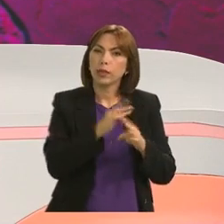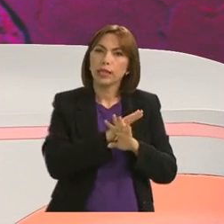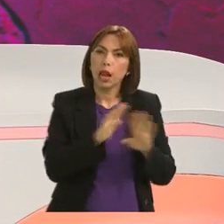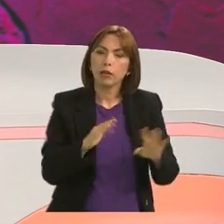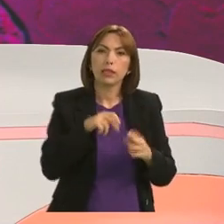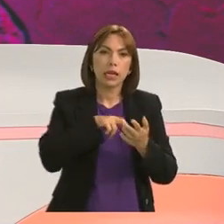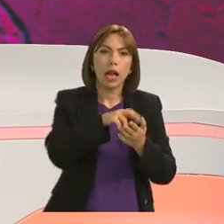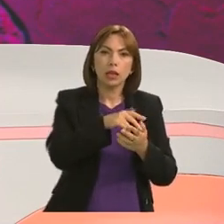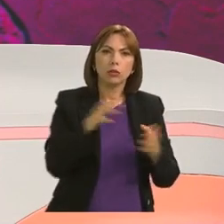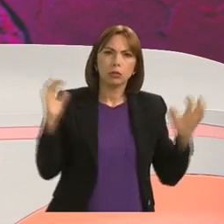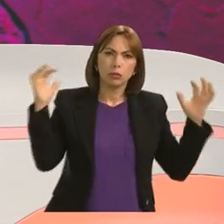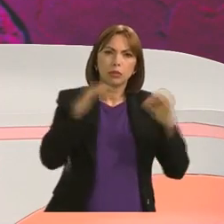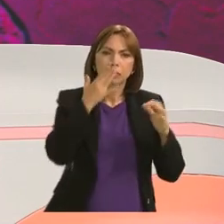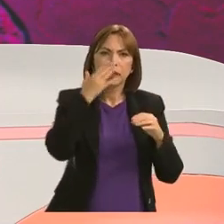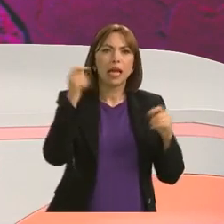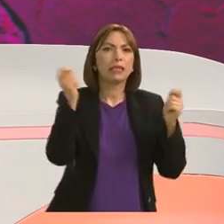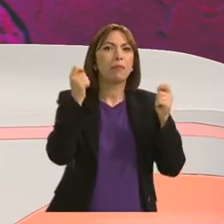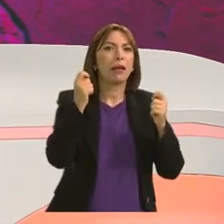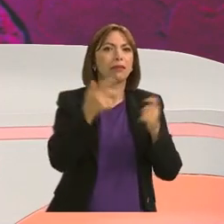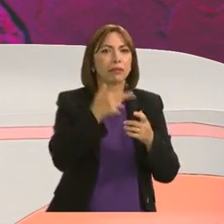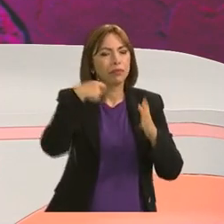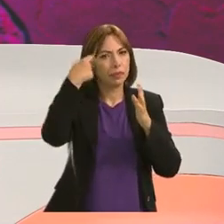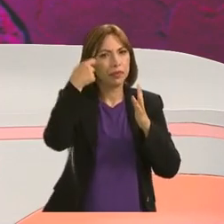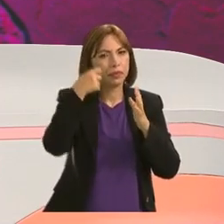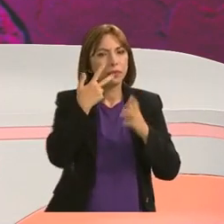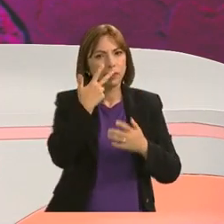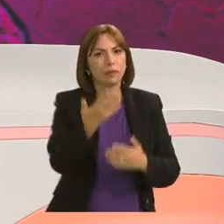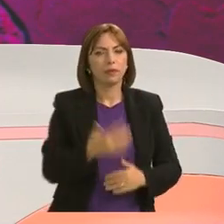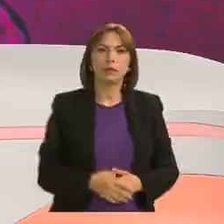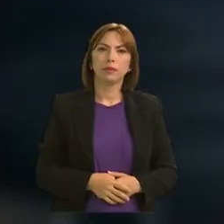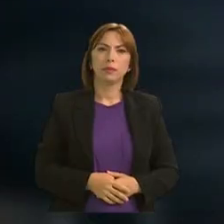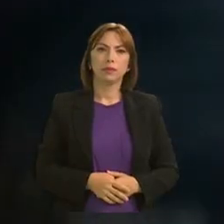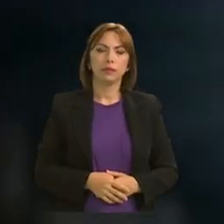chiar deloc. Trecătorii s-au adunat ca la spectacol și au filmat momentul.